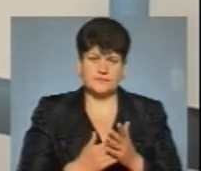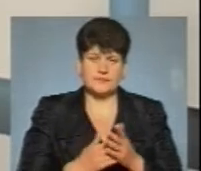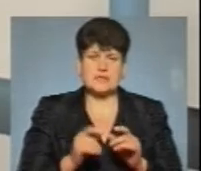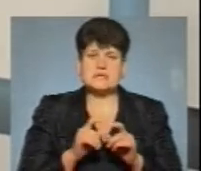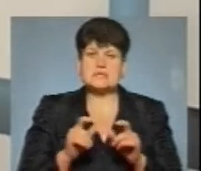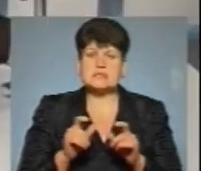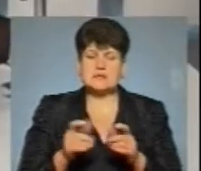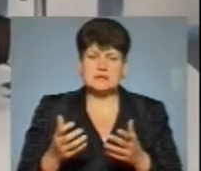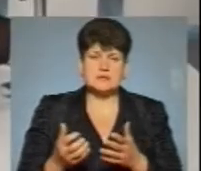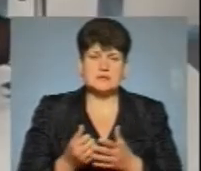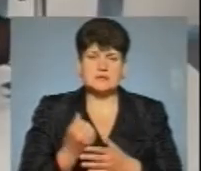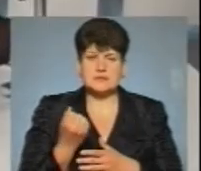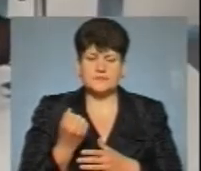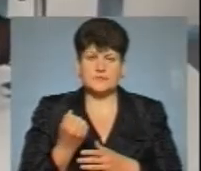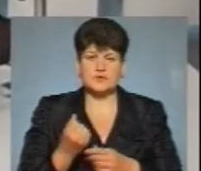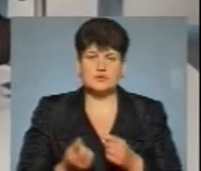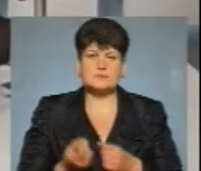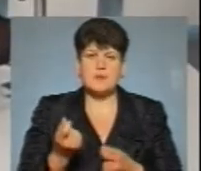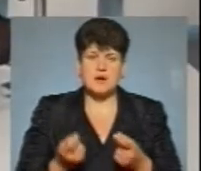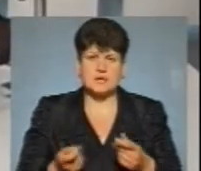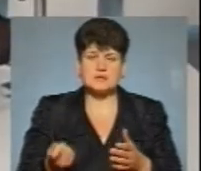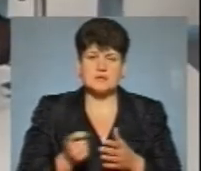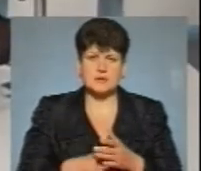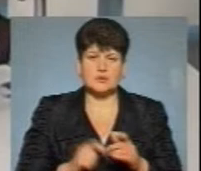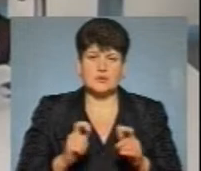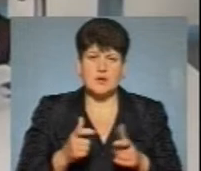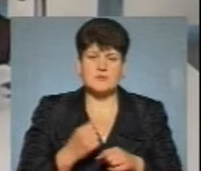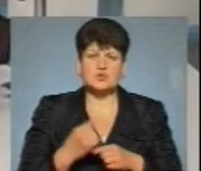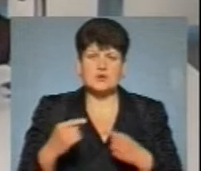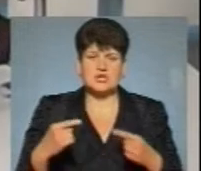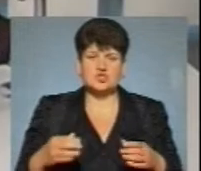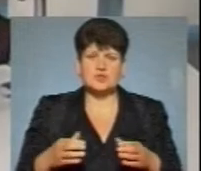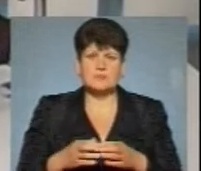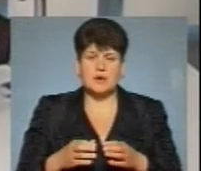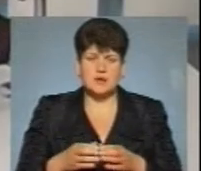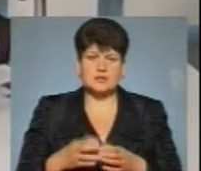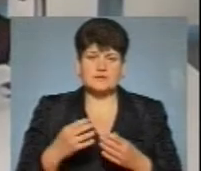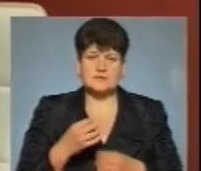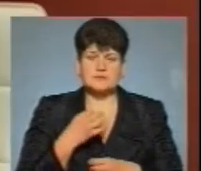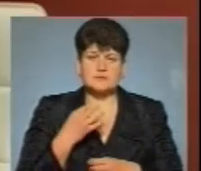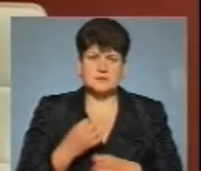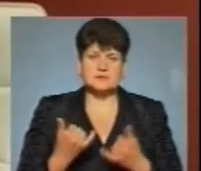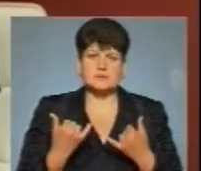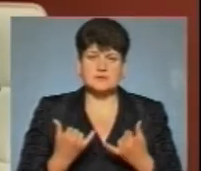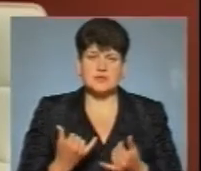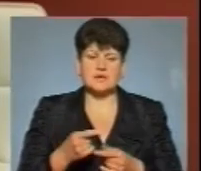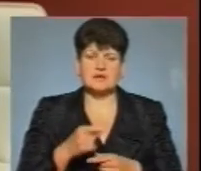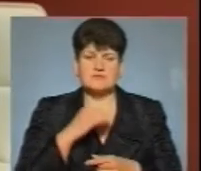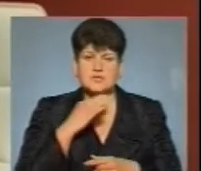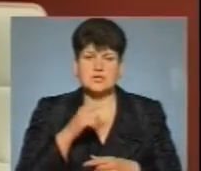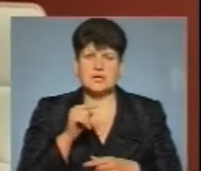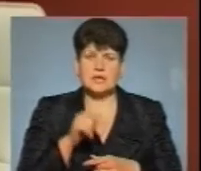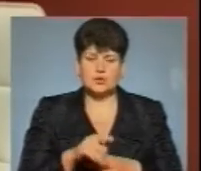де виявлено спалах, закрито на карантин, але працюють інші бригади, і, як ви наголошуєте, наразі їх вистачає